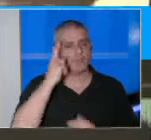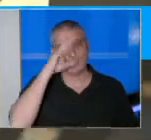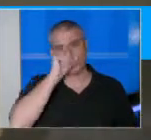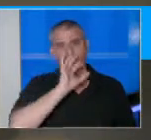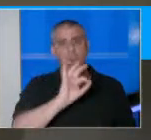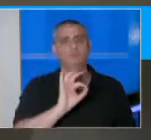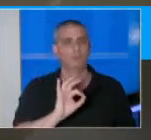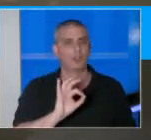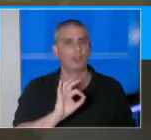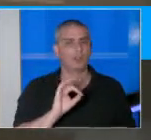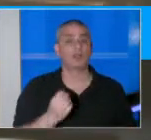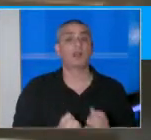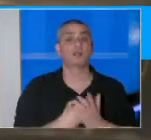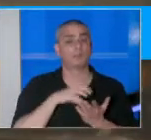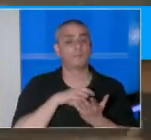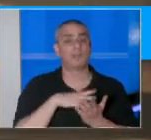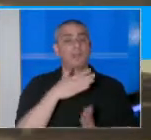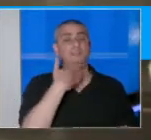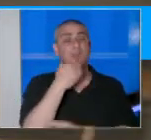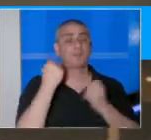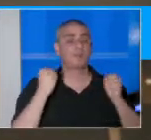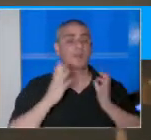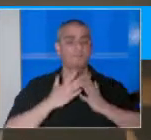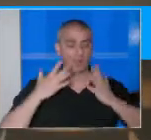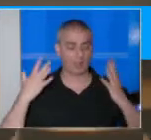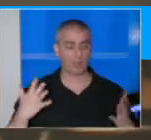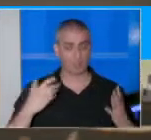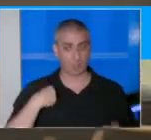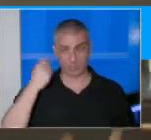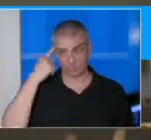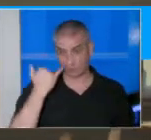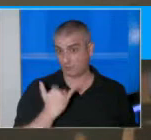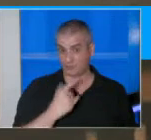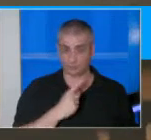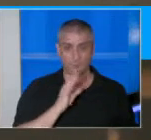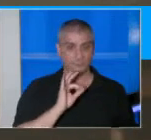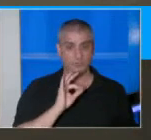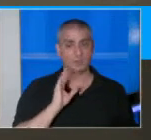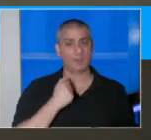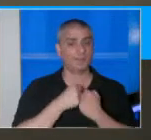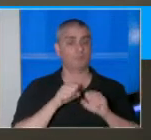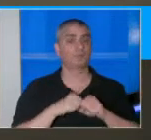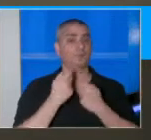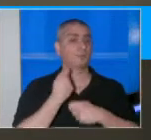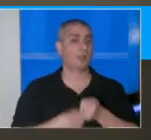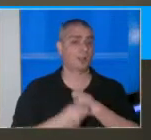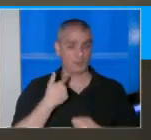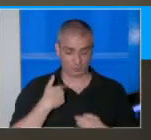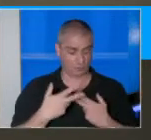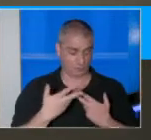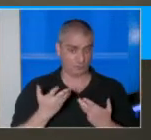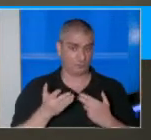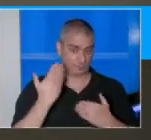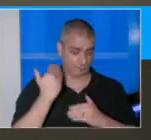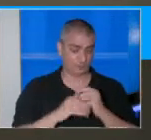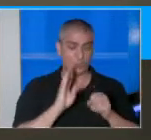שלה כיצירת מרכז לאומי וליברלי גדול. אני חושב שכרגע, כדי להתמודד גם עם המשבר הכלכלי שאנחנו נהיה בפוסט